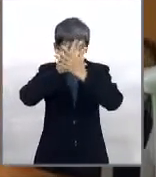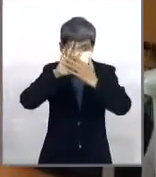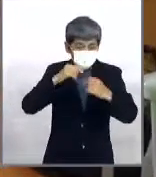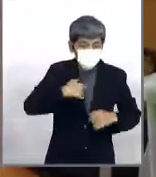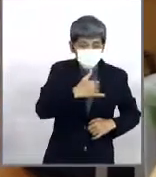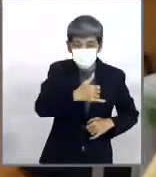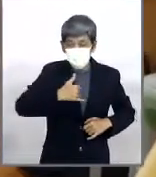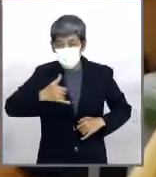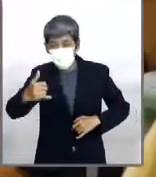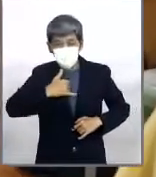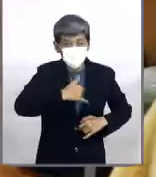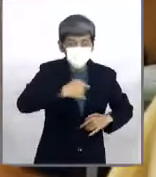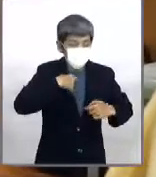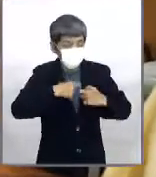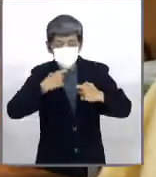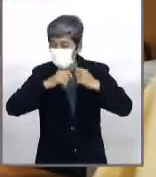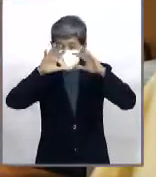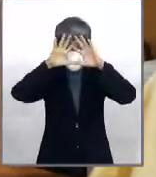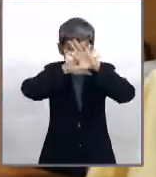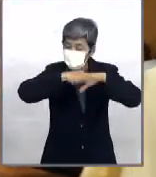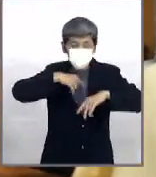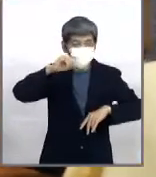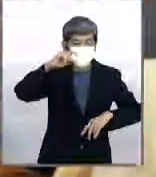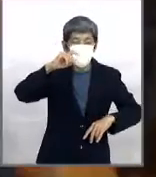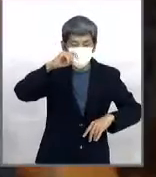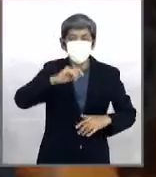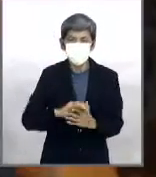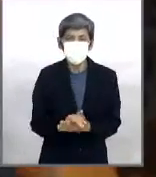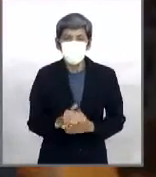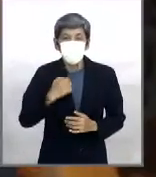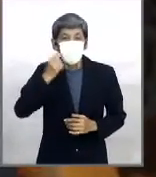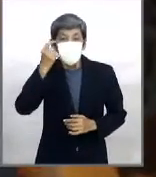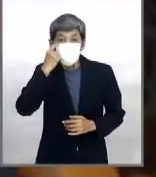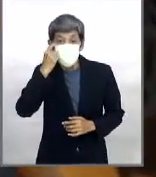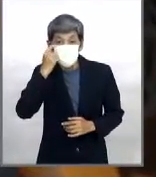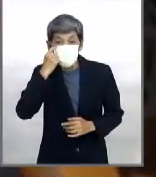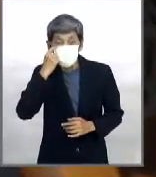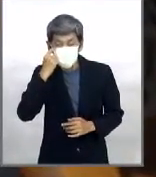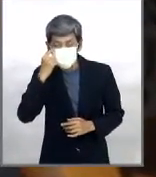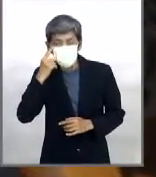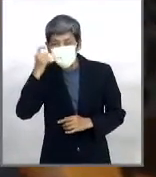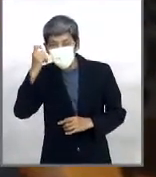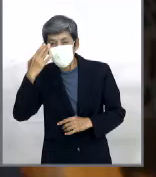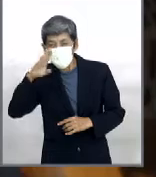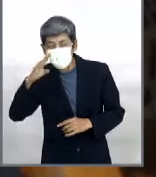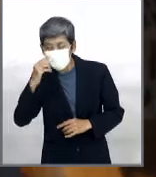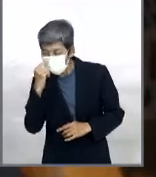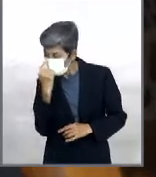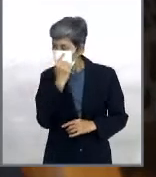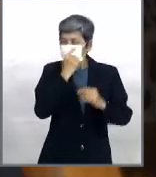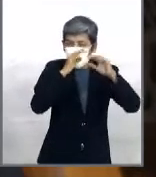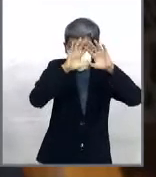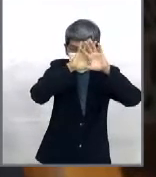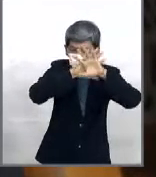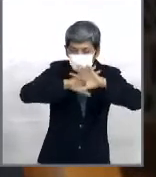ร์มันไปไม่ถูกครับผมมันเห็นอยู่แต่มันงงมันเบอร์ไปหมดเลยครับผ ม เพราะว่าข้างขวาเนี่ยเราบอกไปแล้วมันกำลังมาข้างซ้ายครับผมเนาะ